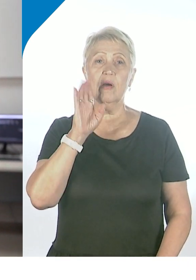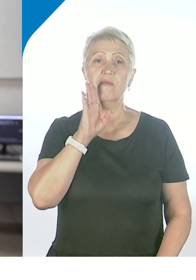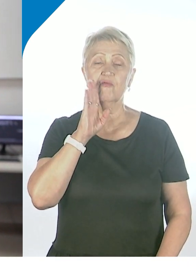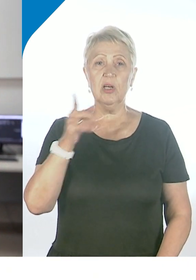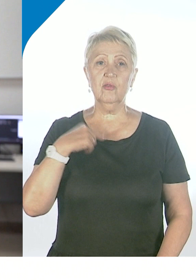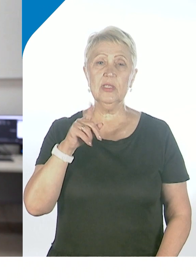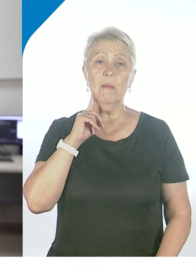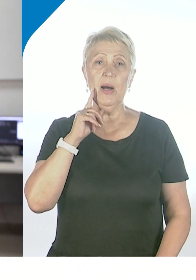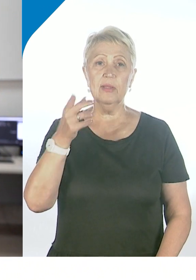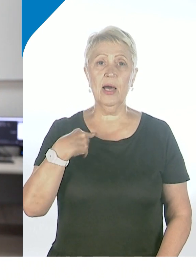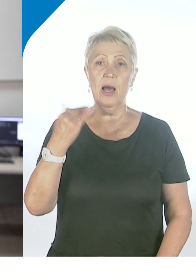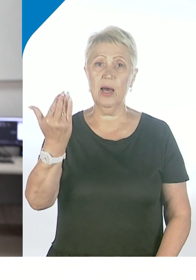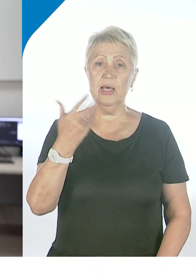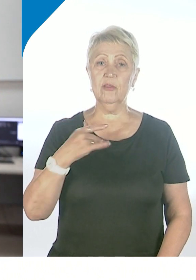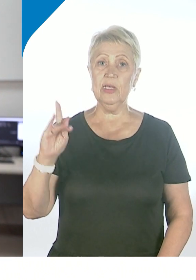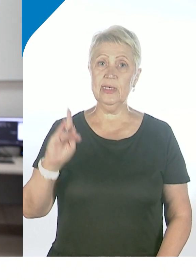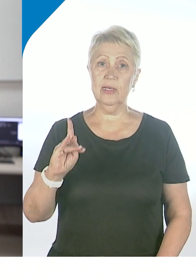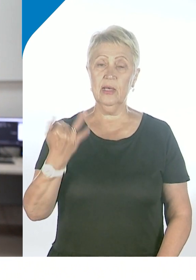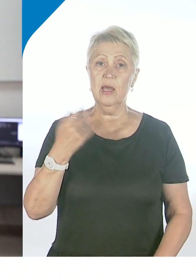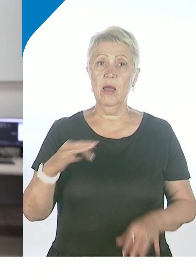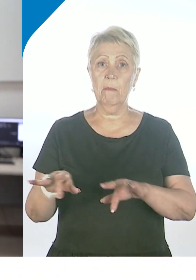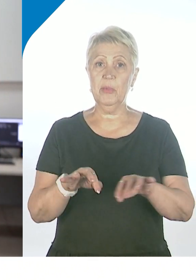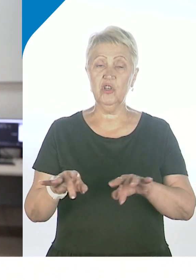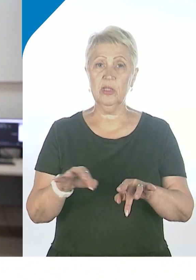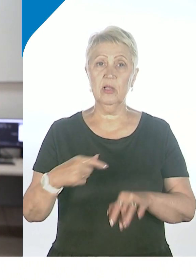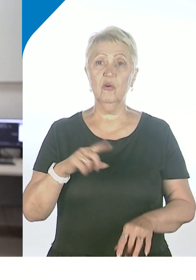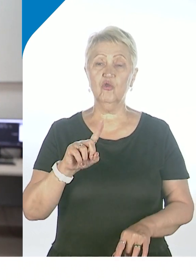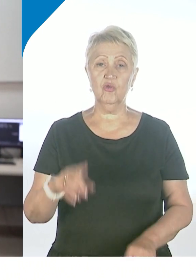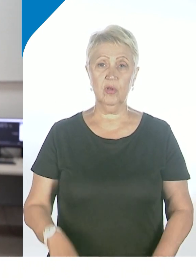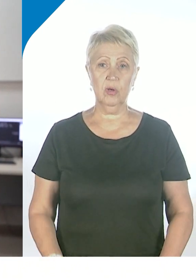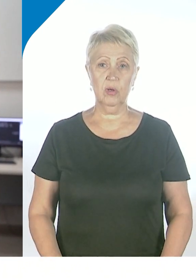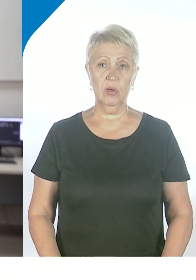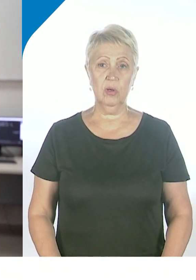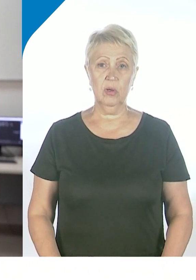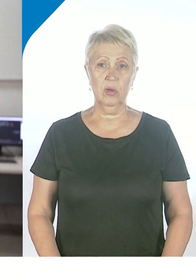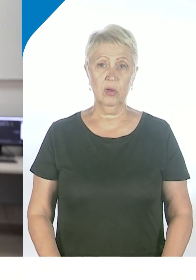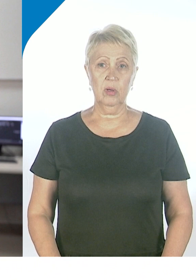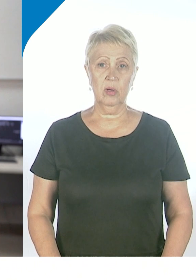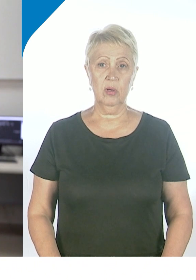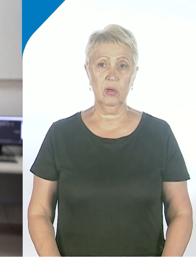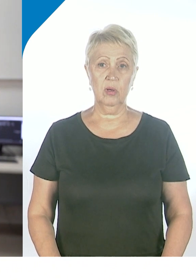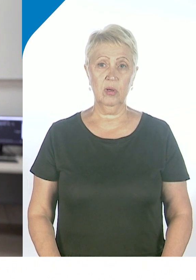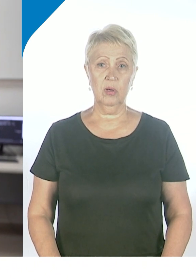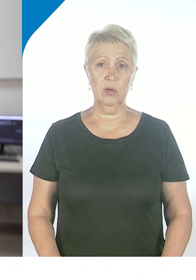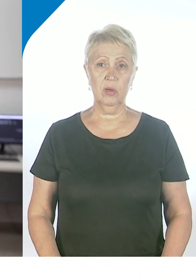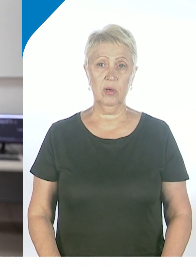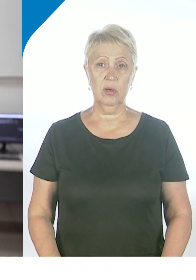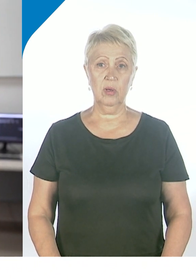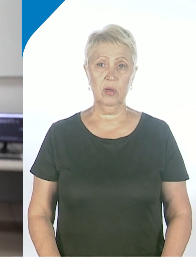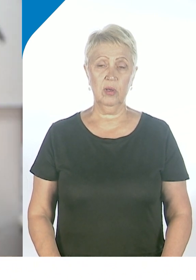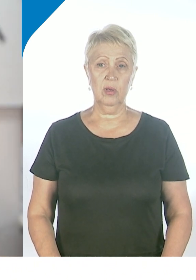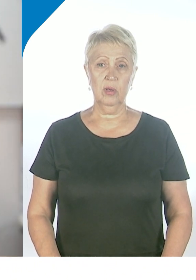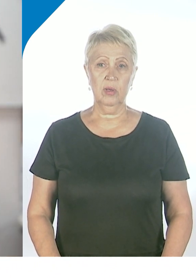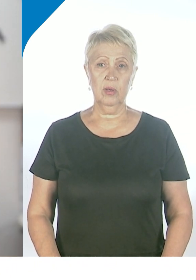она сидела за столом и печатала что-то. Я думаю, ничего себе. Я думала, этим не